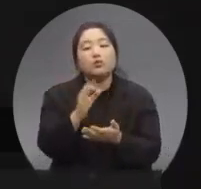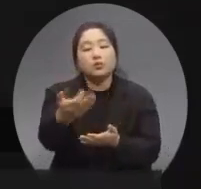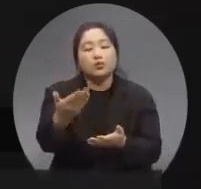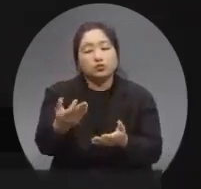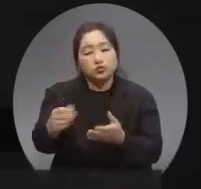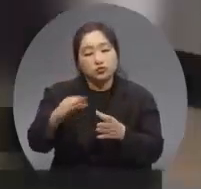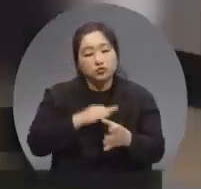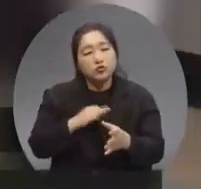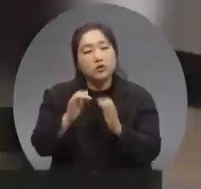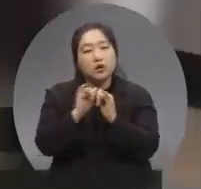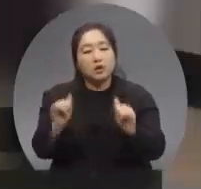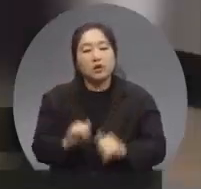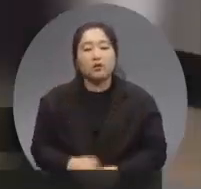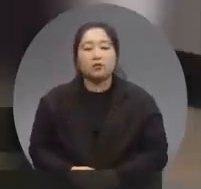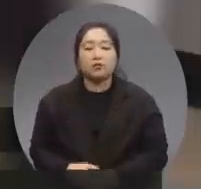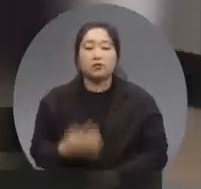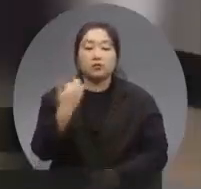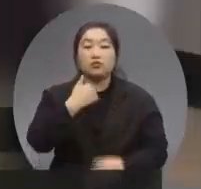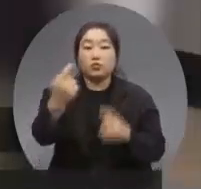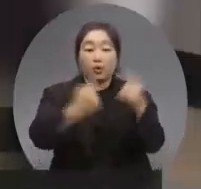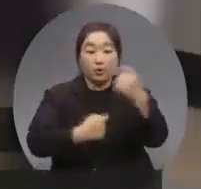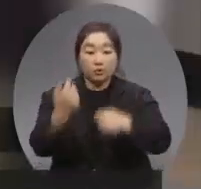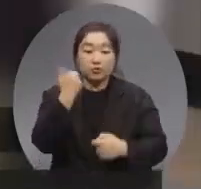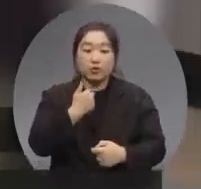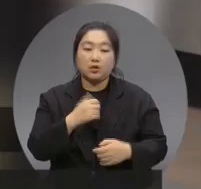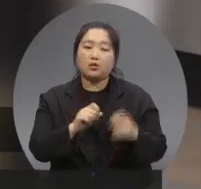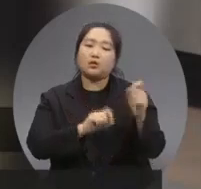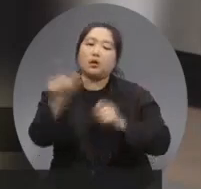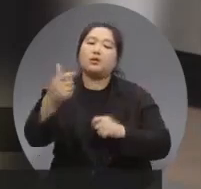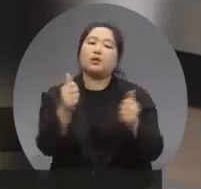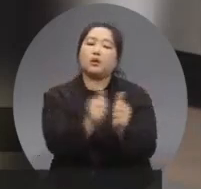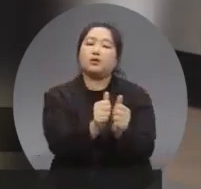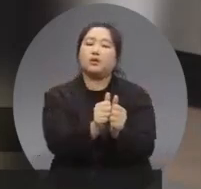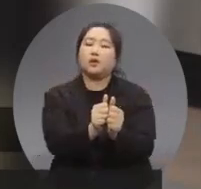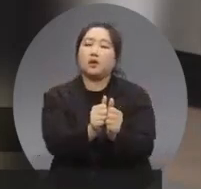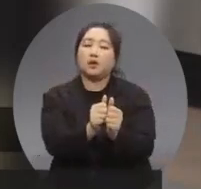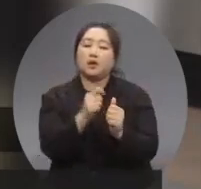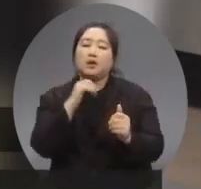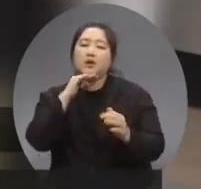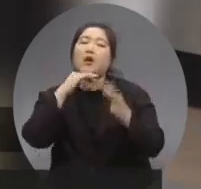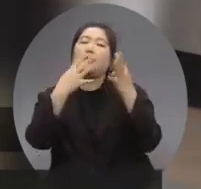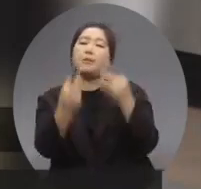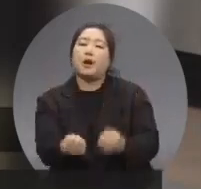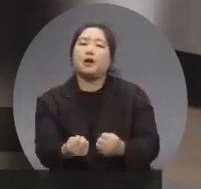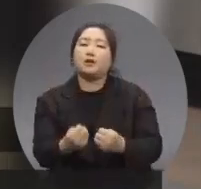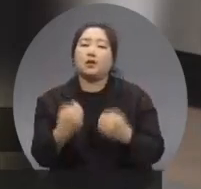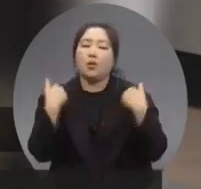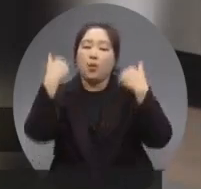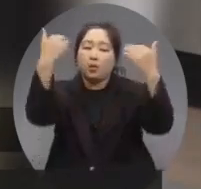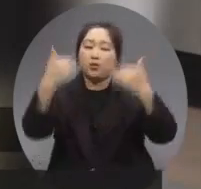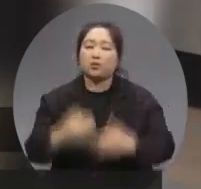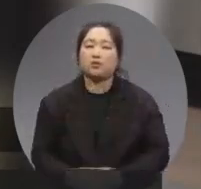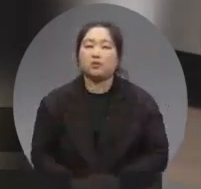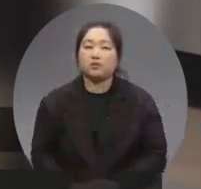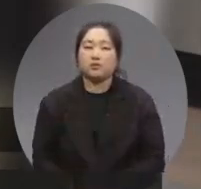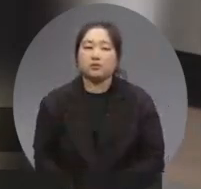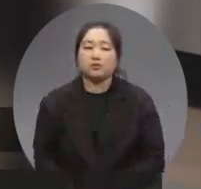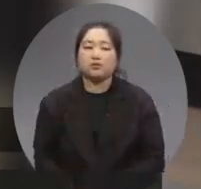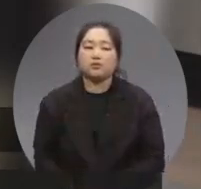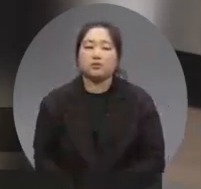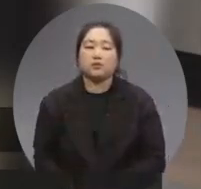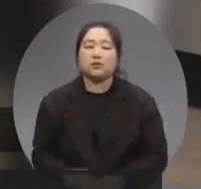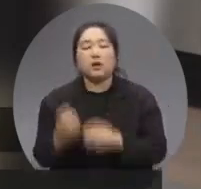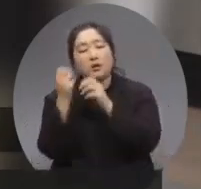줄 사람하고. 그럼 누가 들어와요? 대부분 남자들이 많이 들어오는데 좀 나이가 있는 분들 들어와서